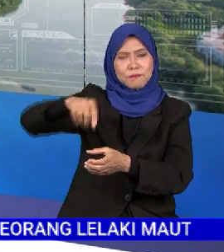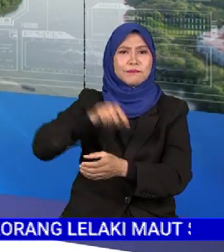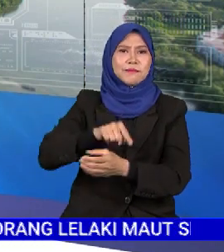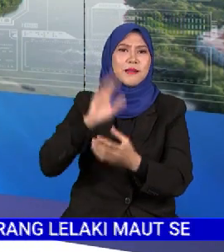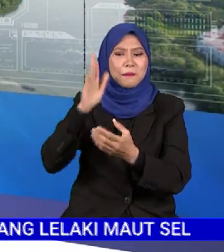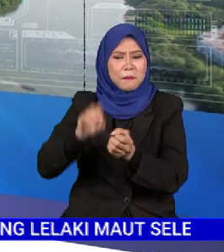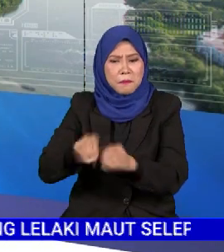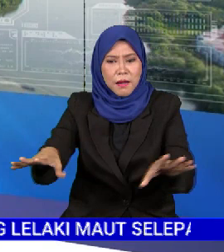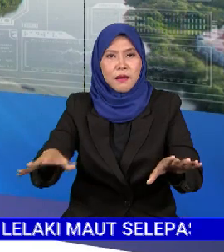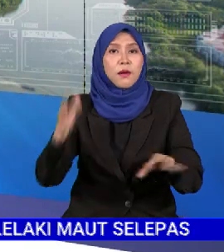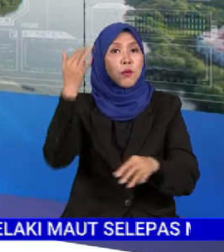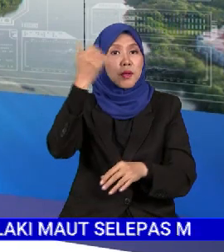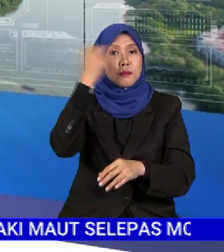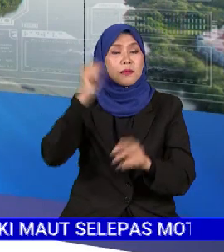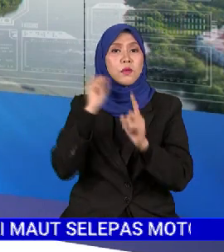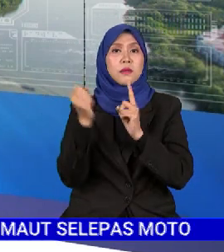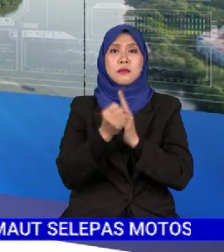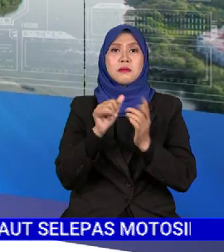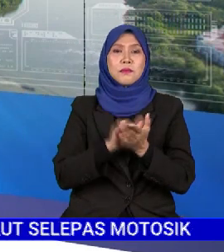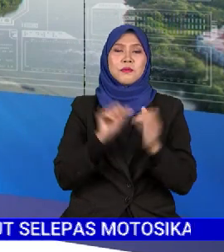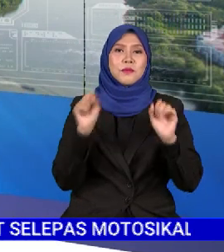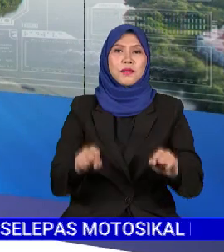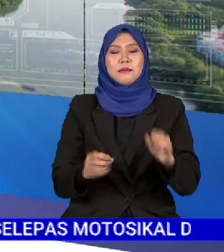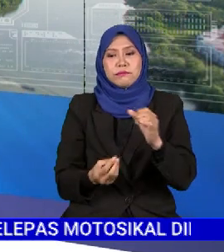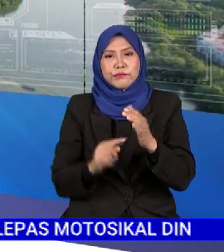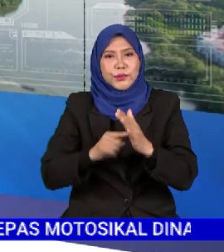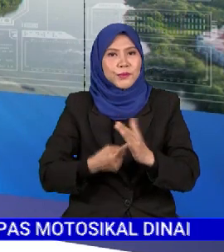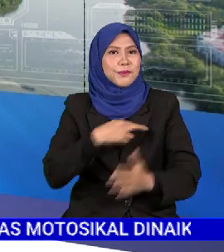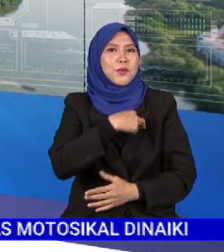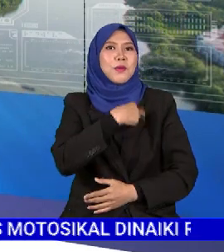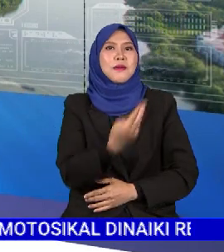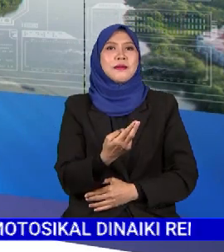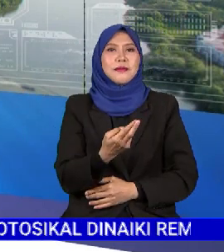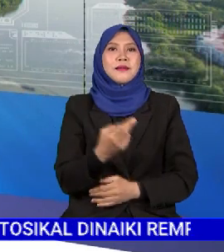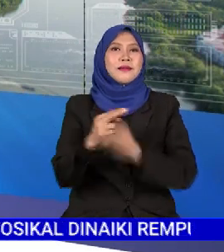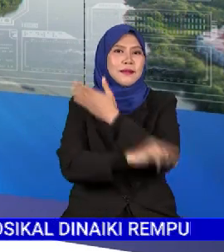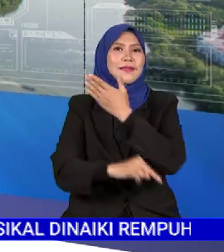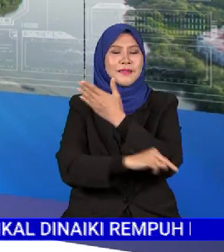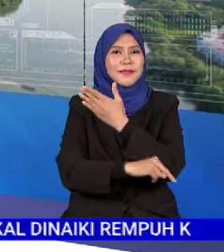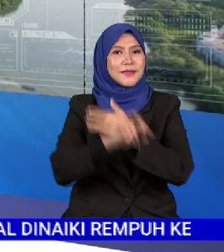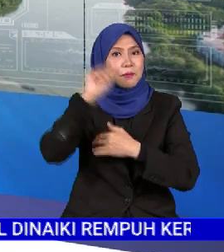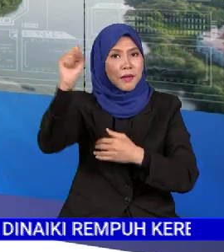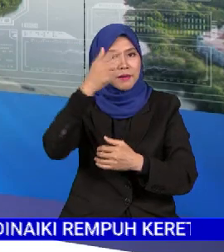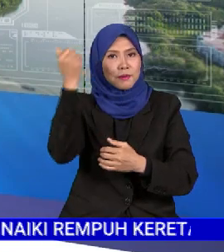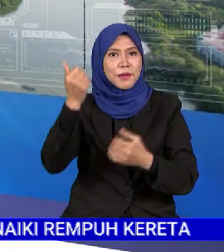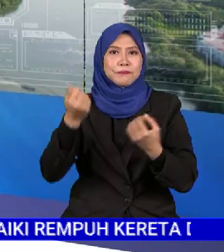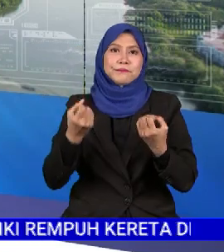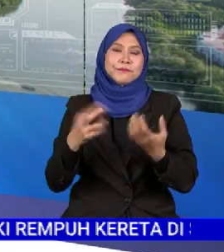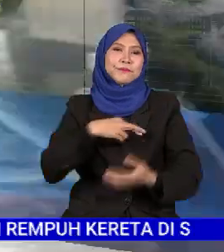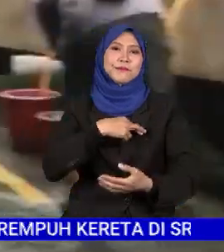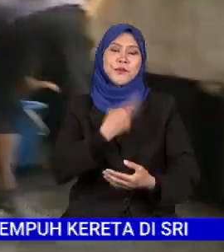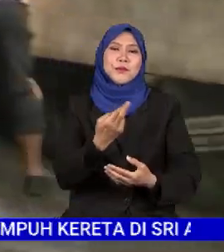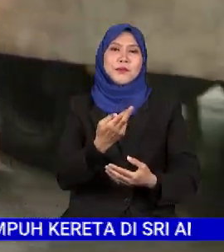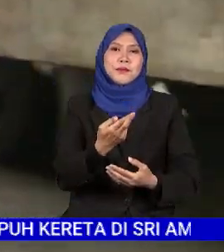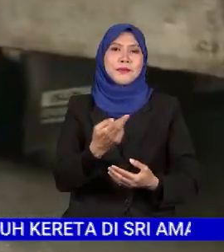atau pecah kerana situasi berkenaan sekaligus menjadi puncak kerugian besar kepada negeri akibat kehilangan hasil.